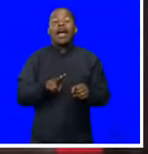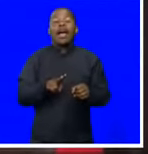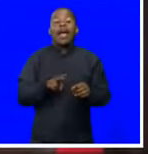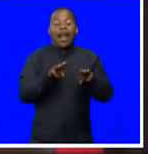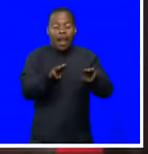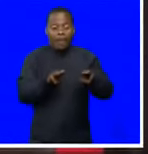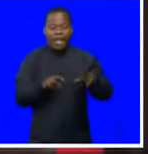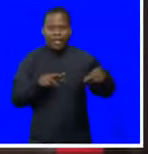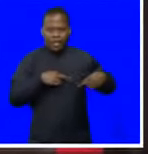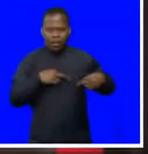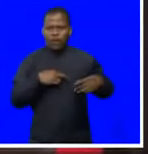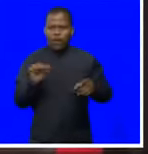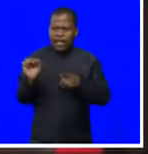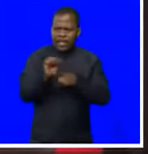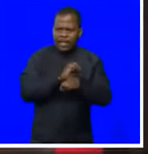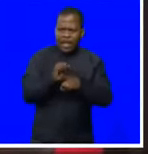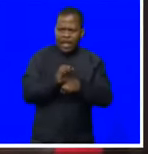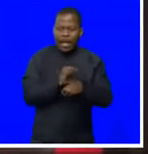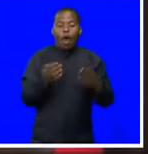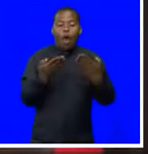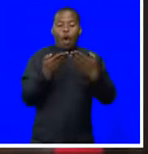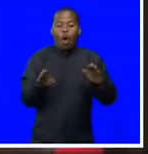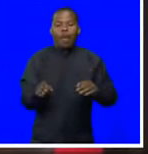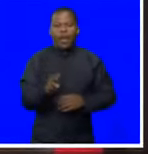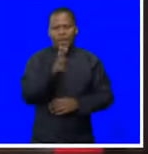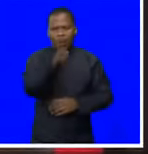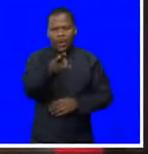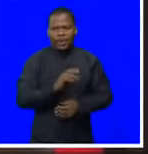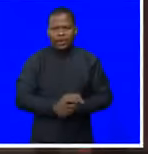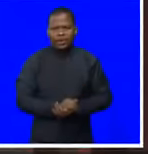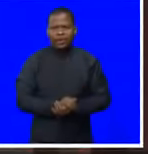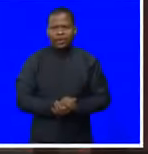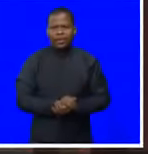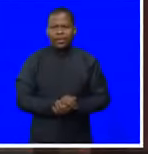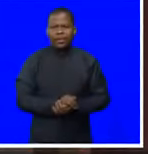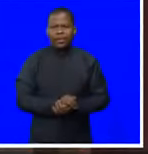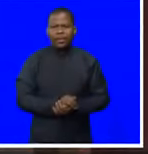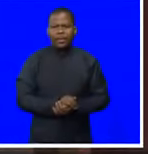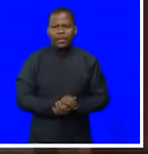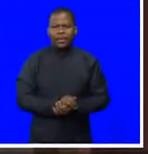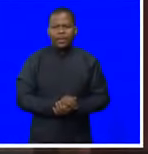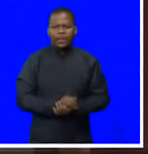leli lelibaluleke kangaka esibenze eMaswati.